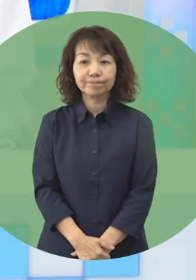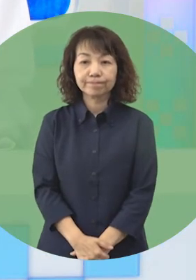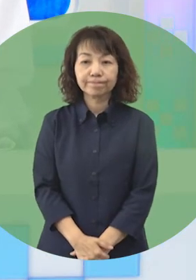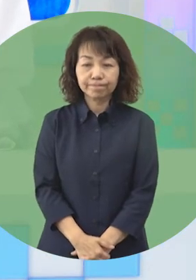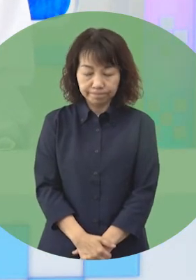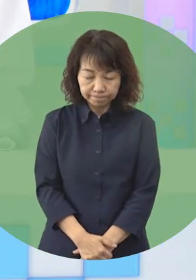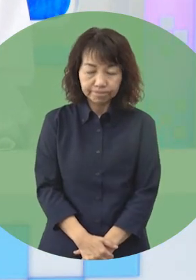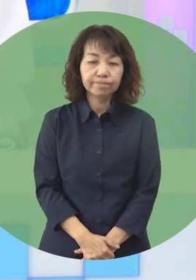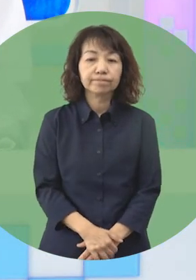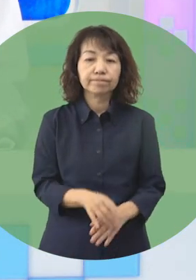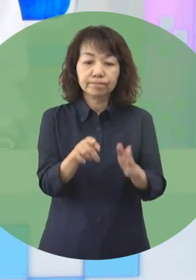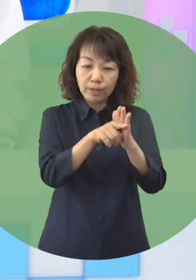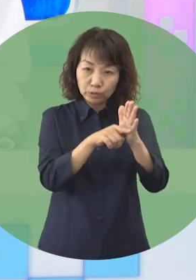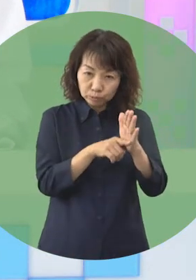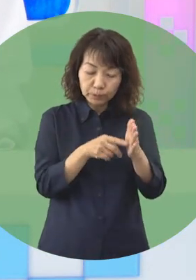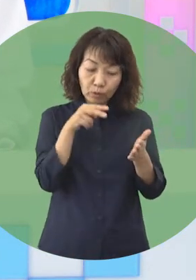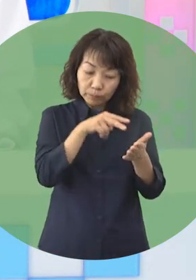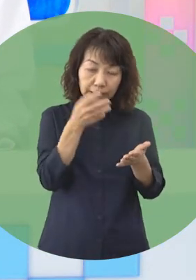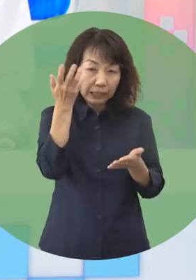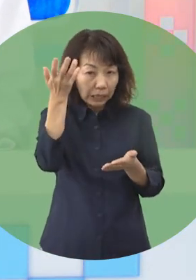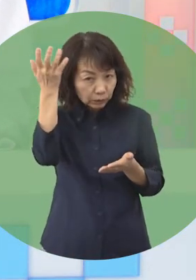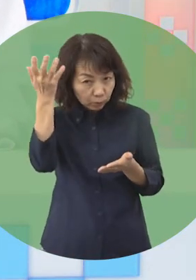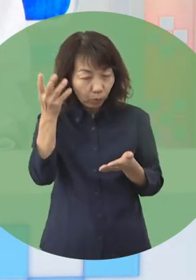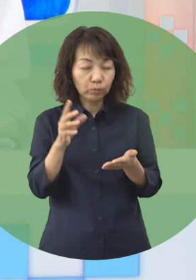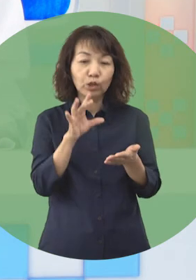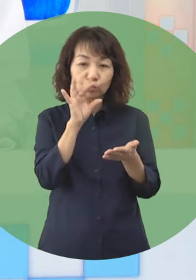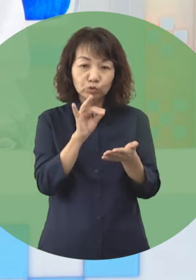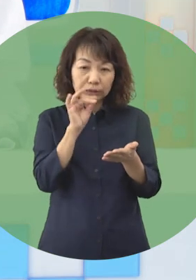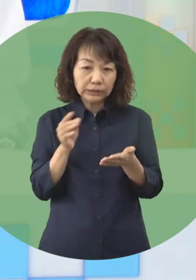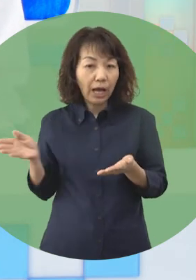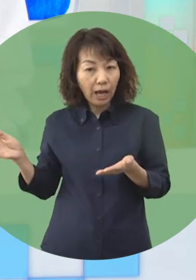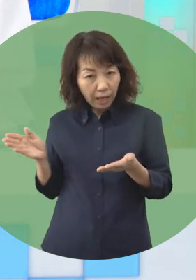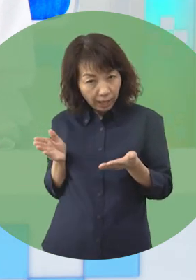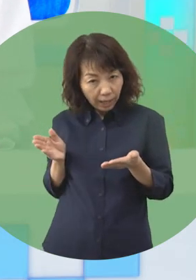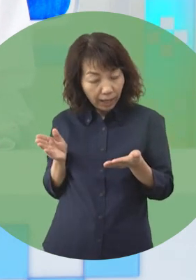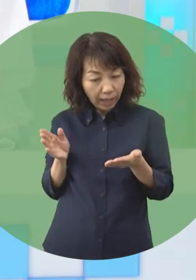番組の感想などツイッターのハッシュタグウマンチュ広場で